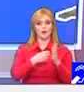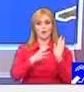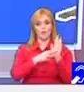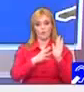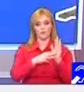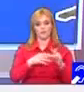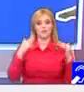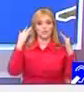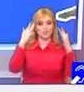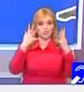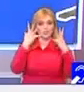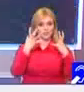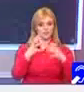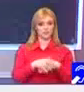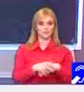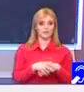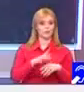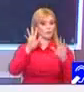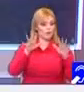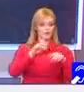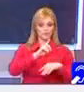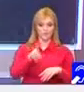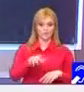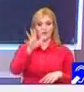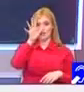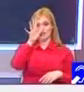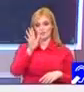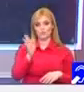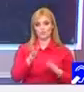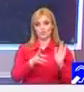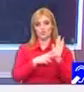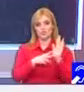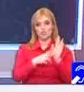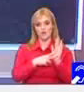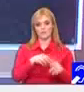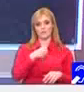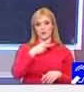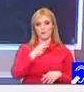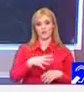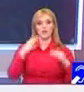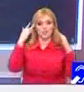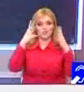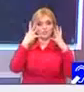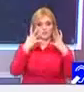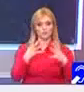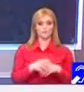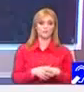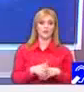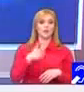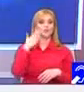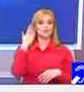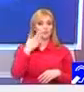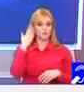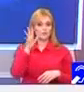cer preponderent închis. Însă nu va ploua. În Chișinău vor fi 7 grade mâine la prânz, iar cerul va fi noros. Și în